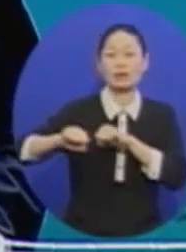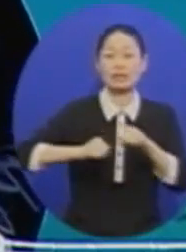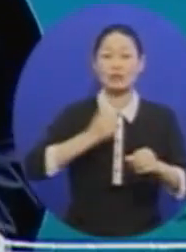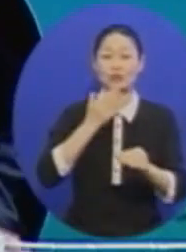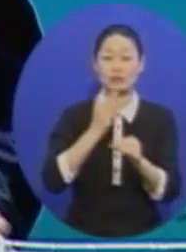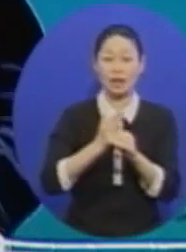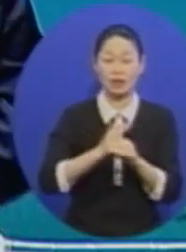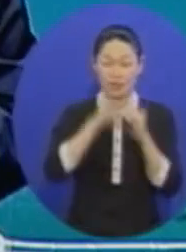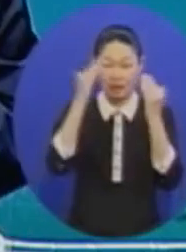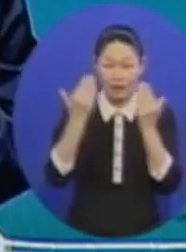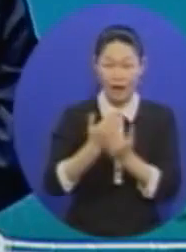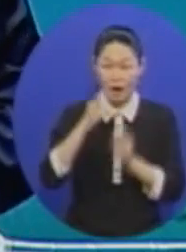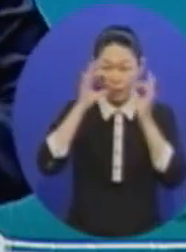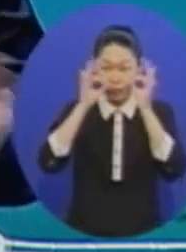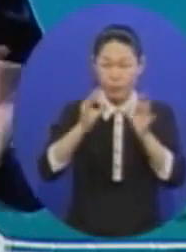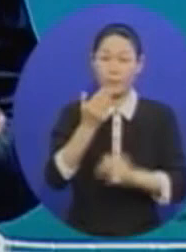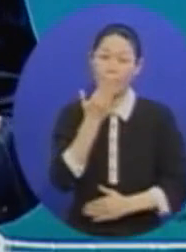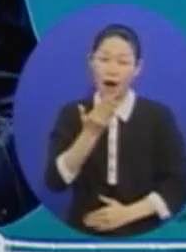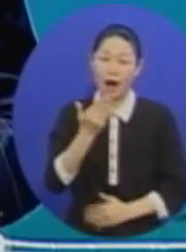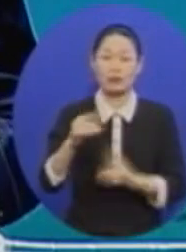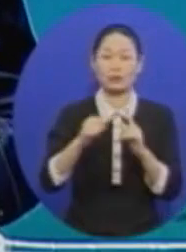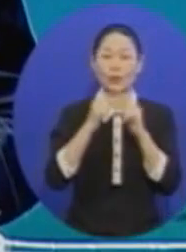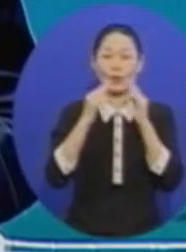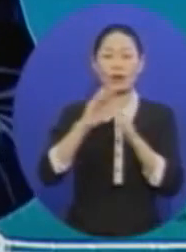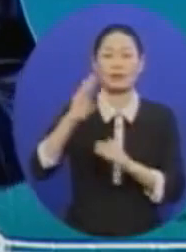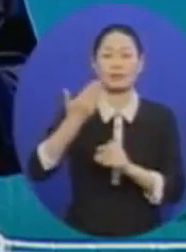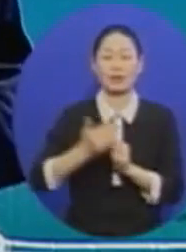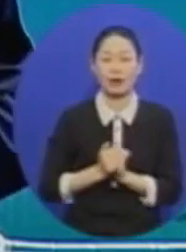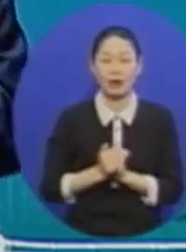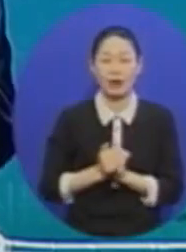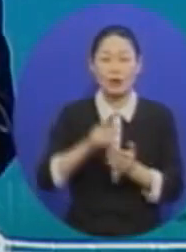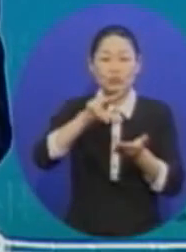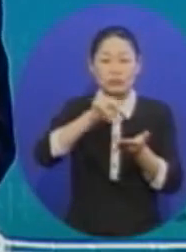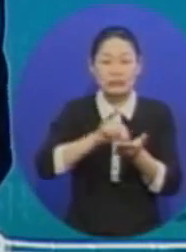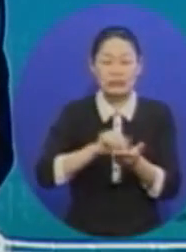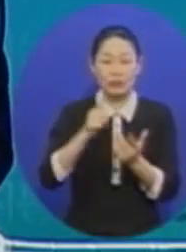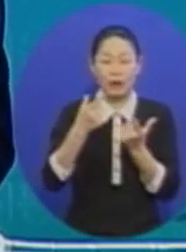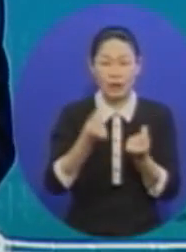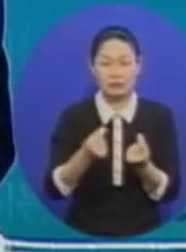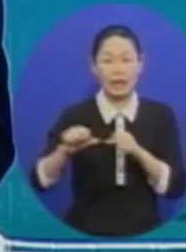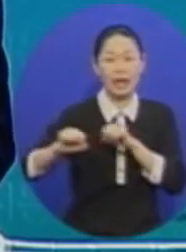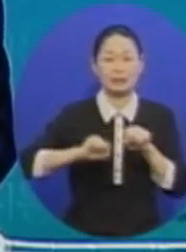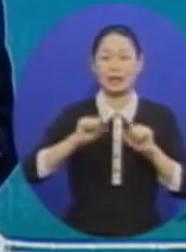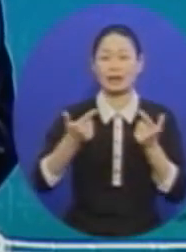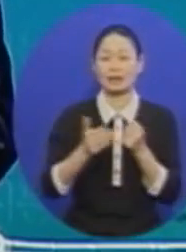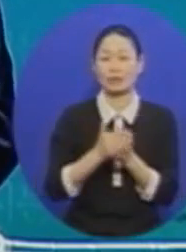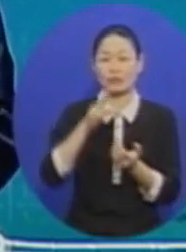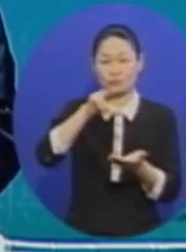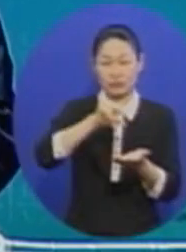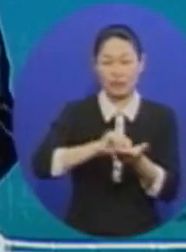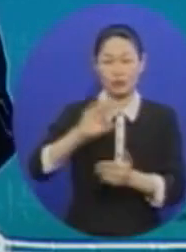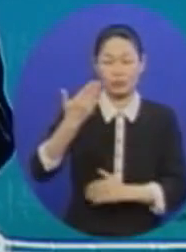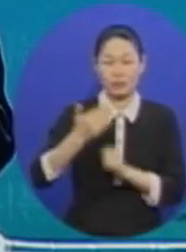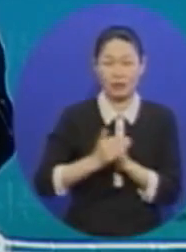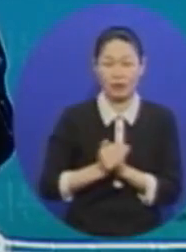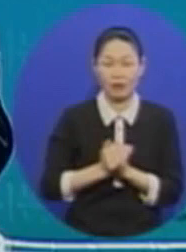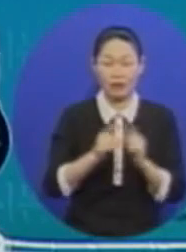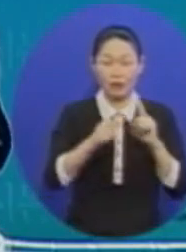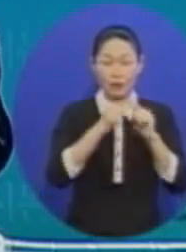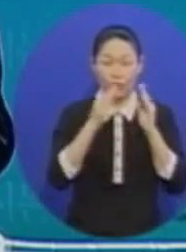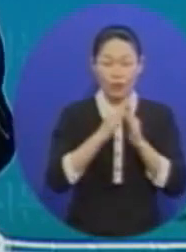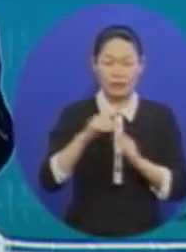다 볼 수 있는 이런 교회가 다 되는 거죠 문제는 이렇게 안하니까 문제는 거에요 교회를 이런